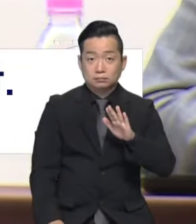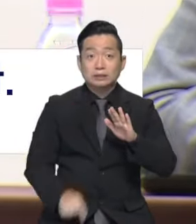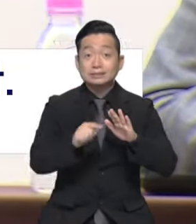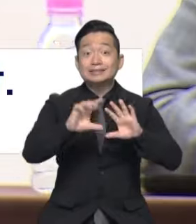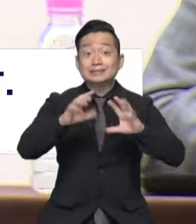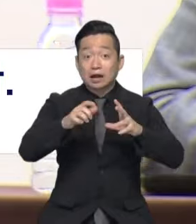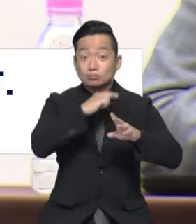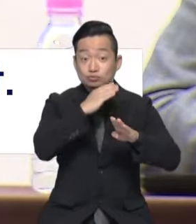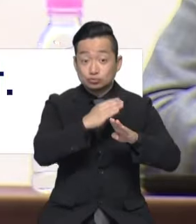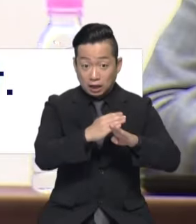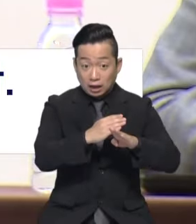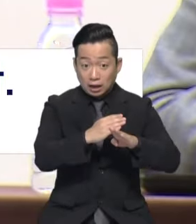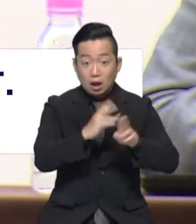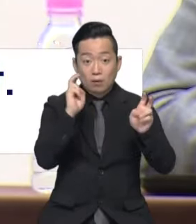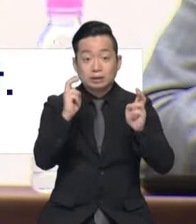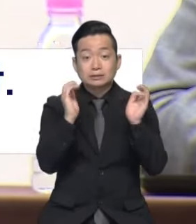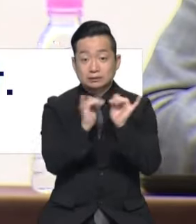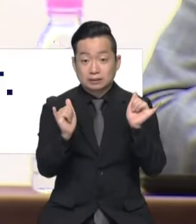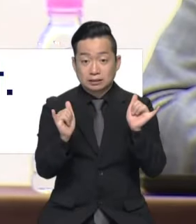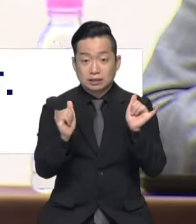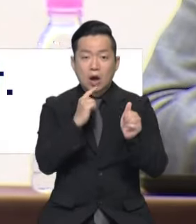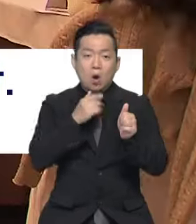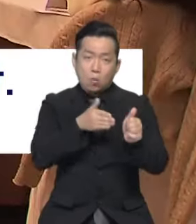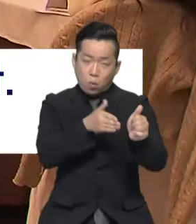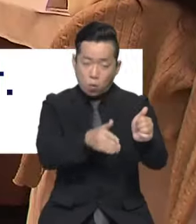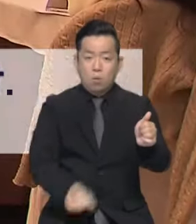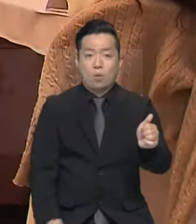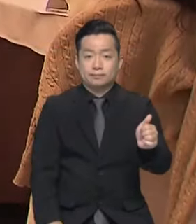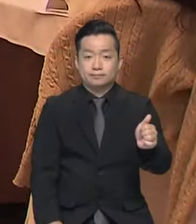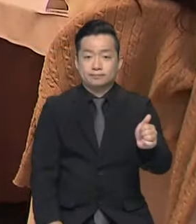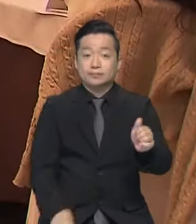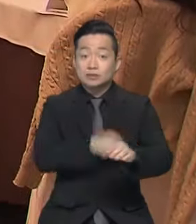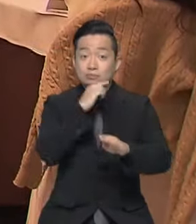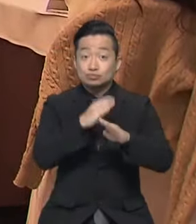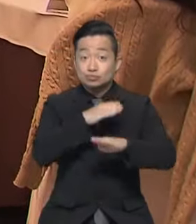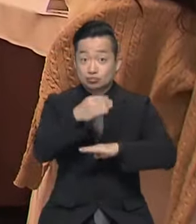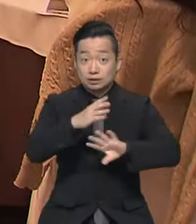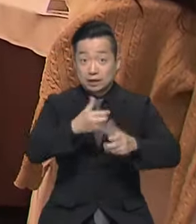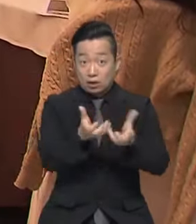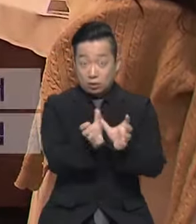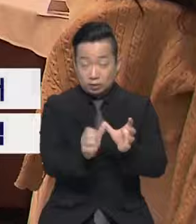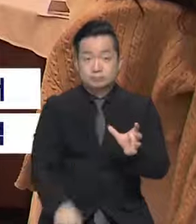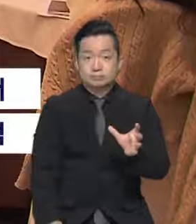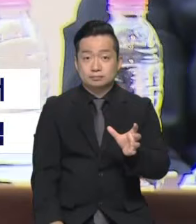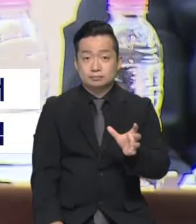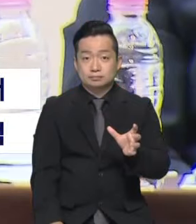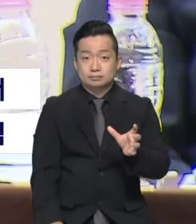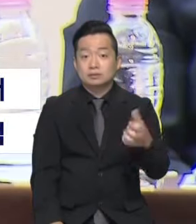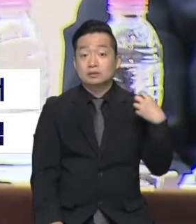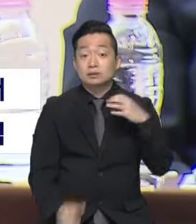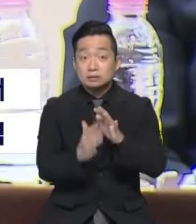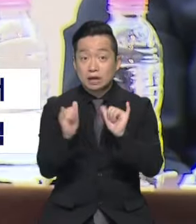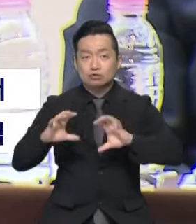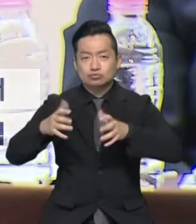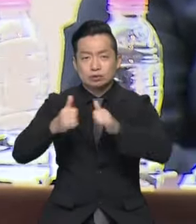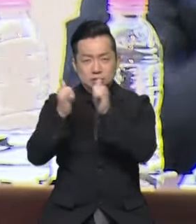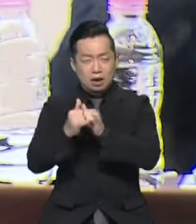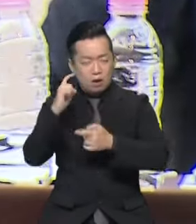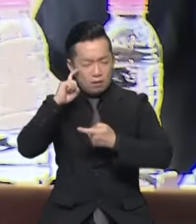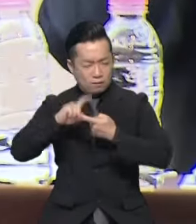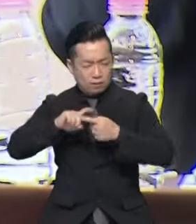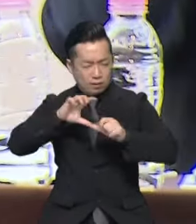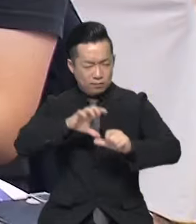나라가 북한 회사 사장들에게 요구했습니다. 탈북 외교관들은 국제사회의 지속적인 관심과 압박이